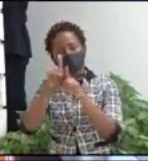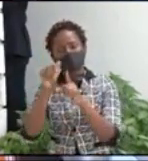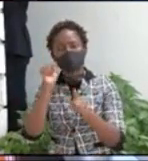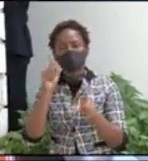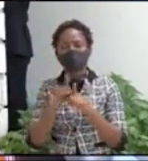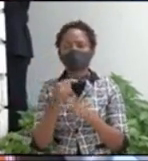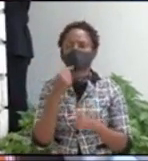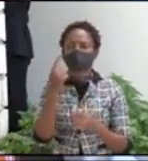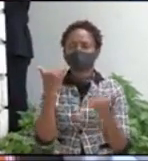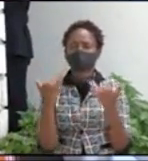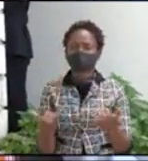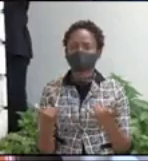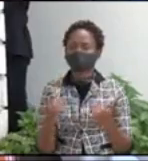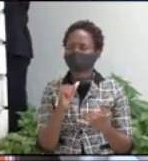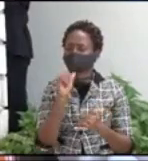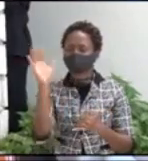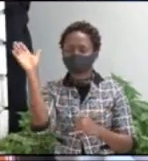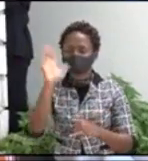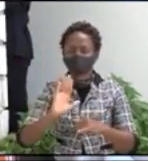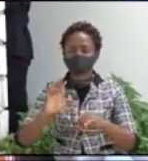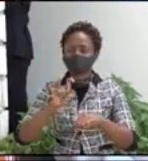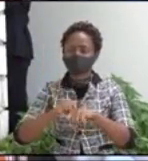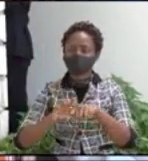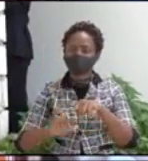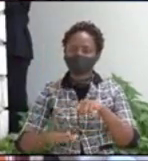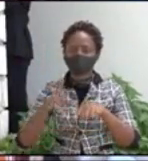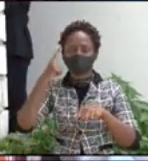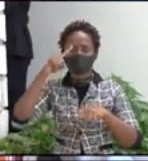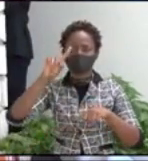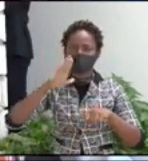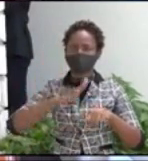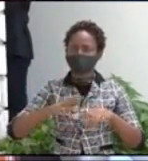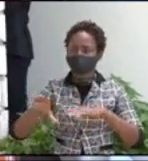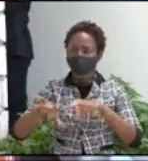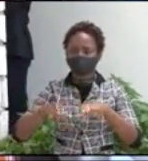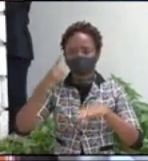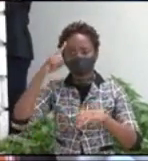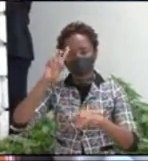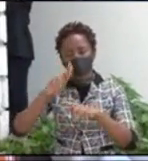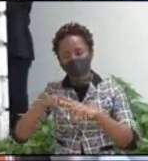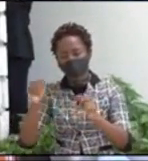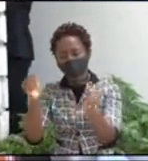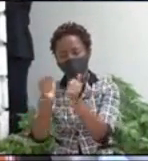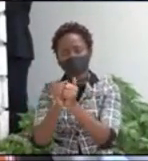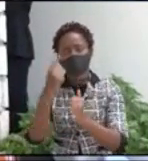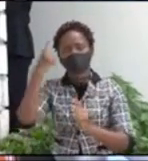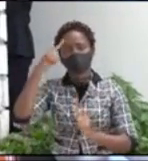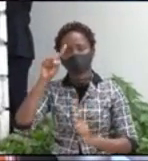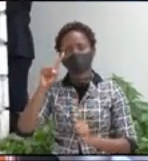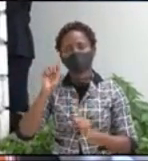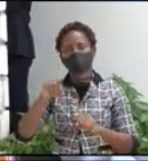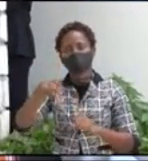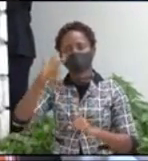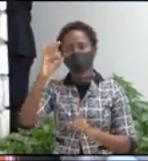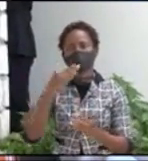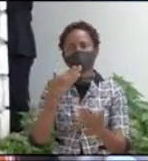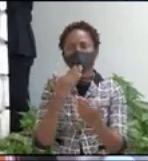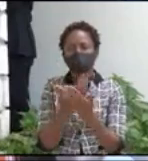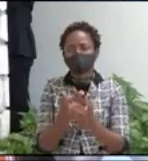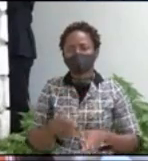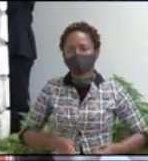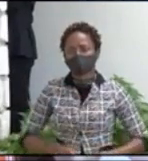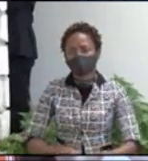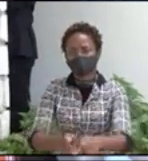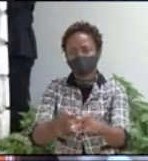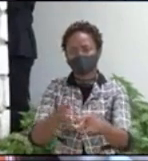aujourd'hui, il n'y a pas jamais trop tard pour nous bien faire, pour nous chiter ensemble, pour nous capables de jouer un bon genre, route